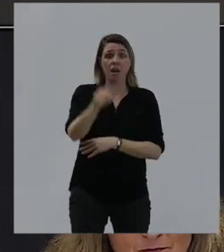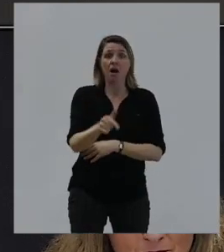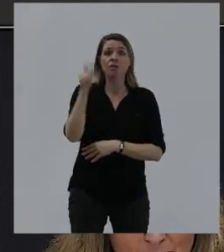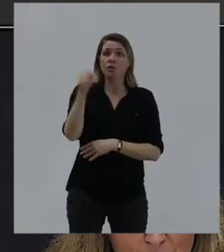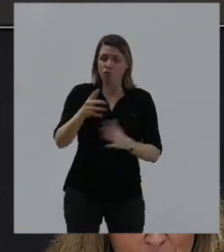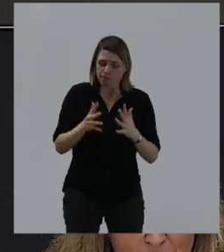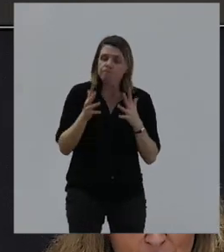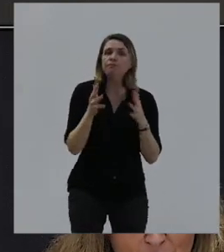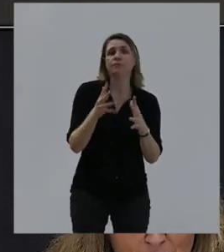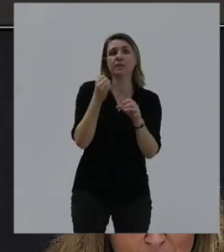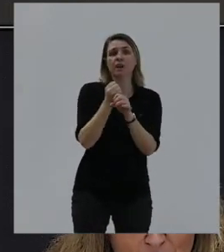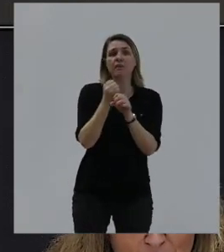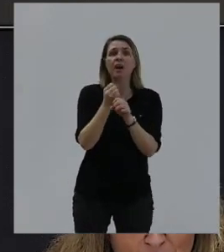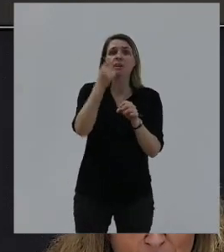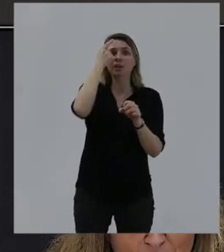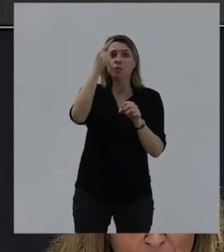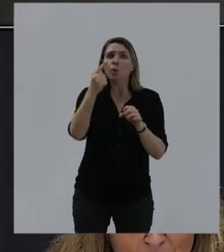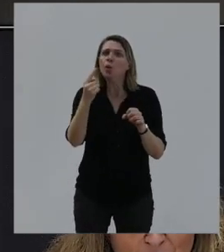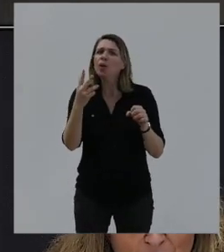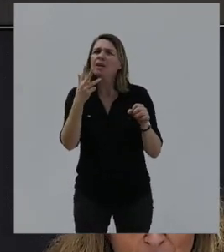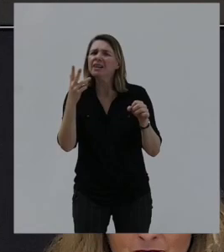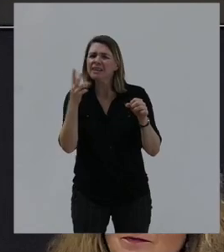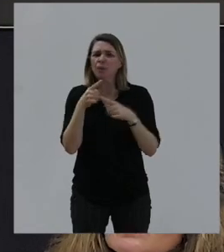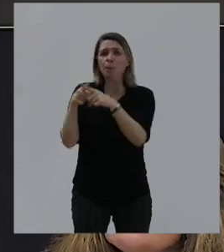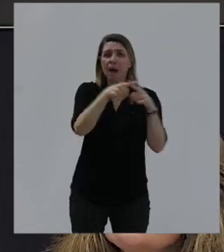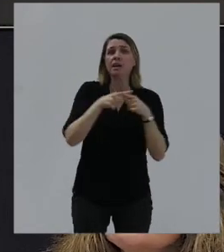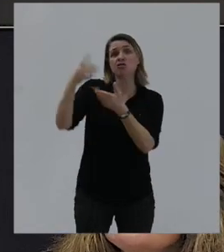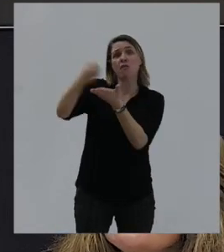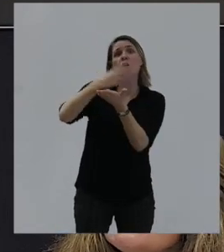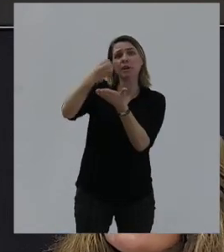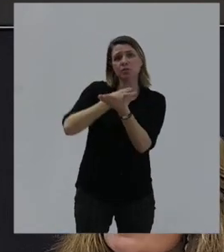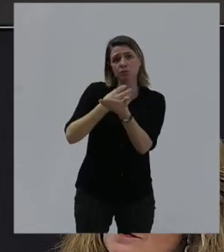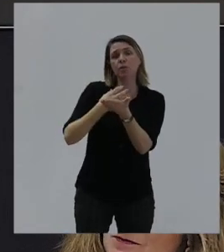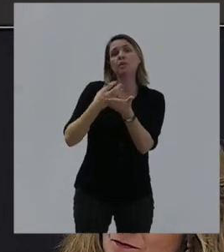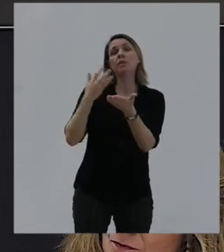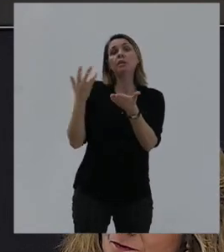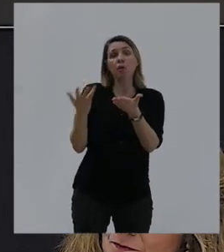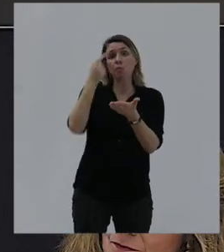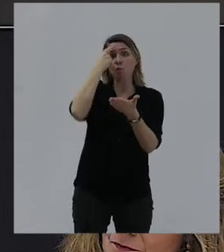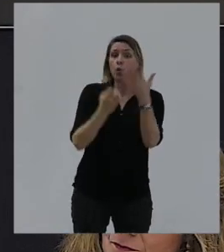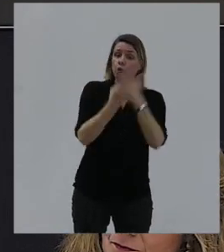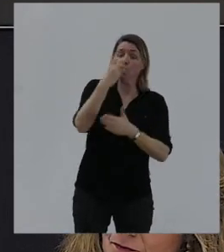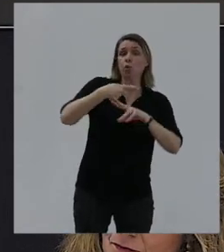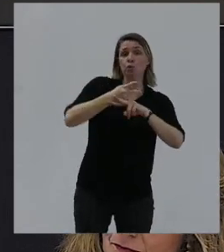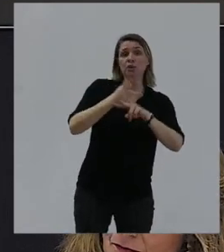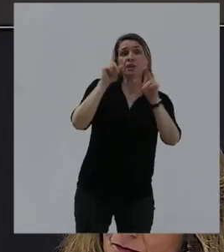dans un travail indispensable d'appropriation, de fiabilisation et de partage des données, de formation à de nouveaux